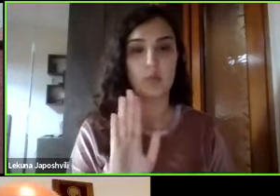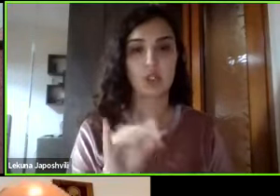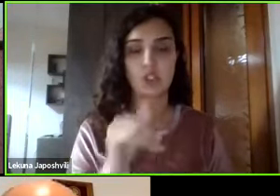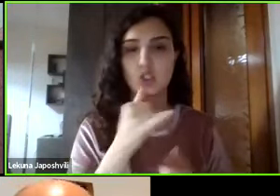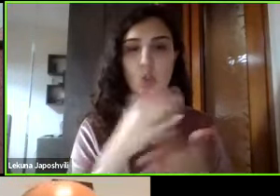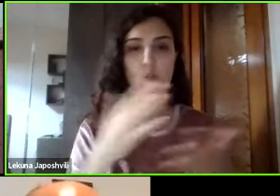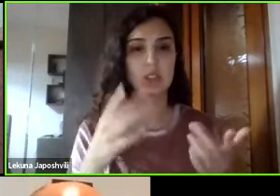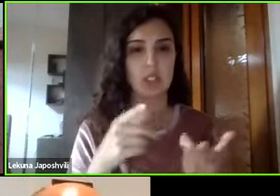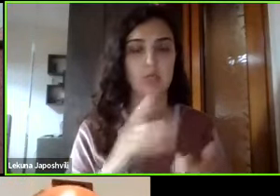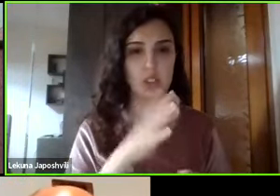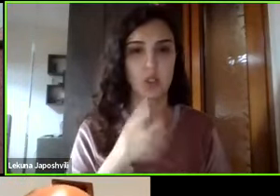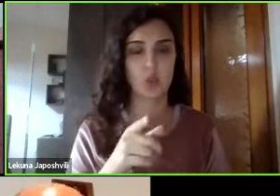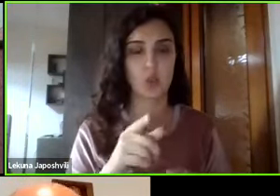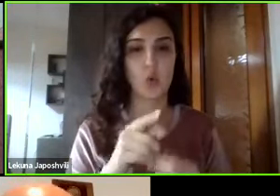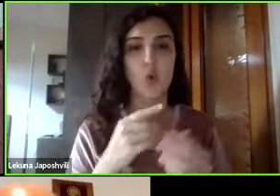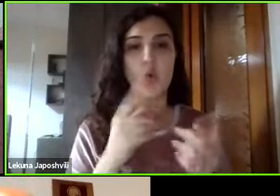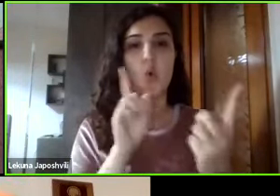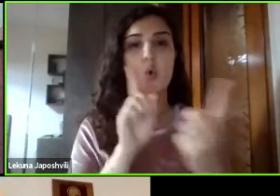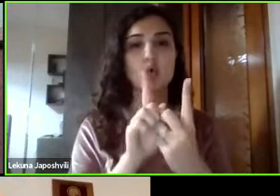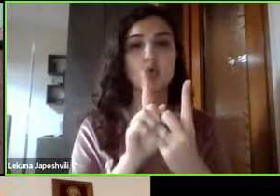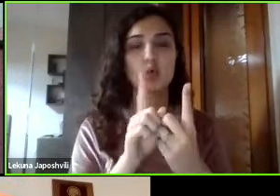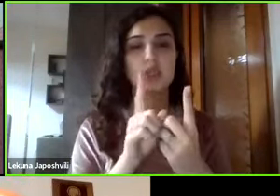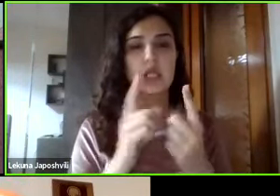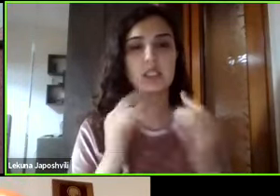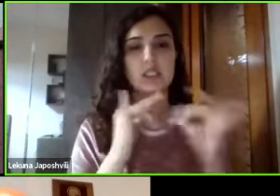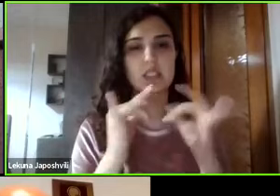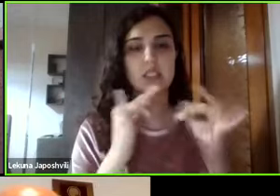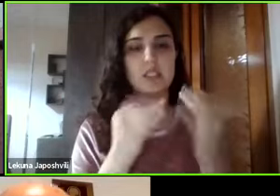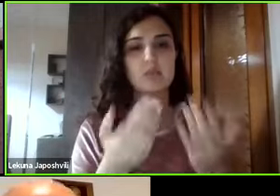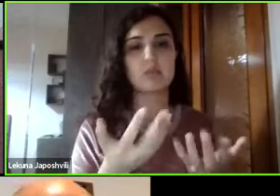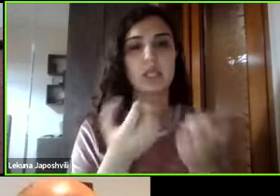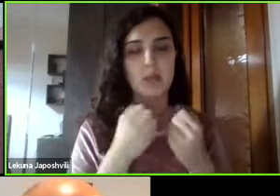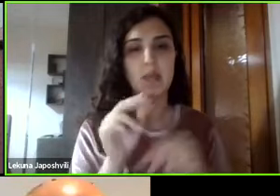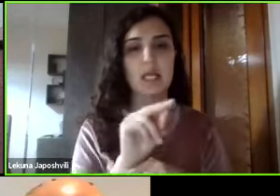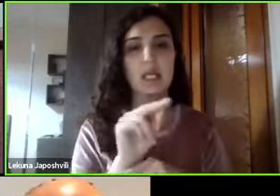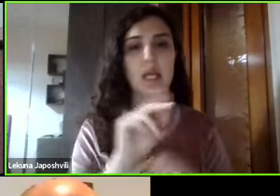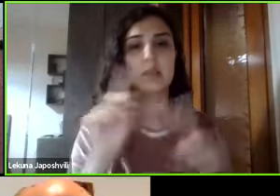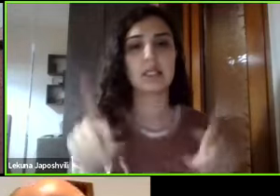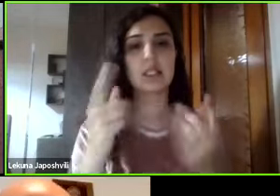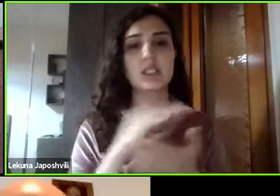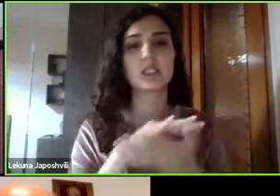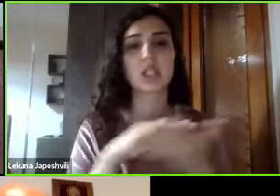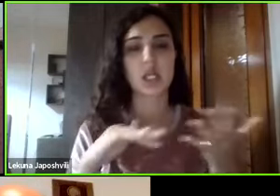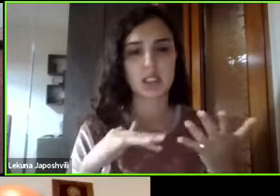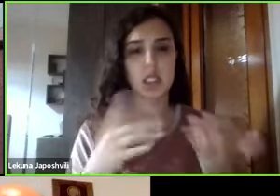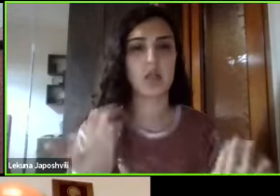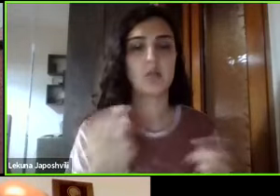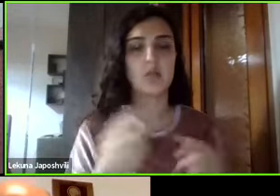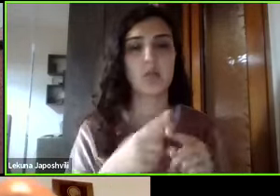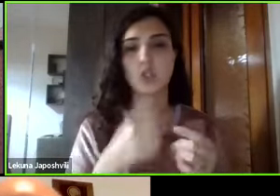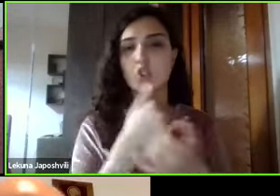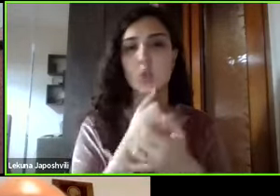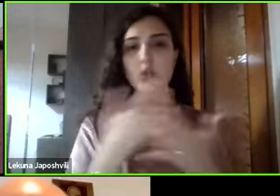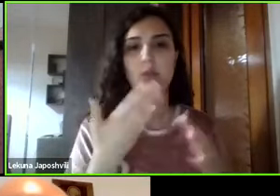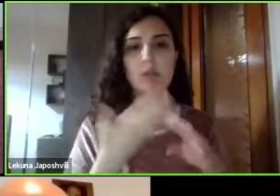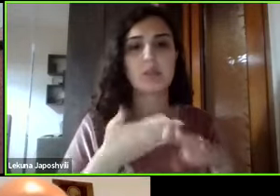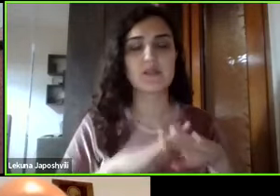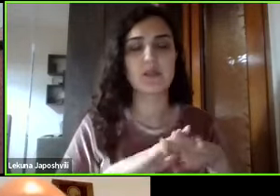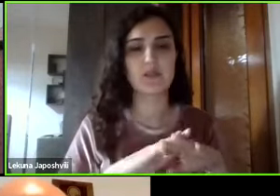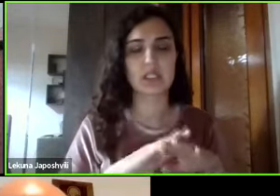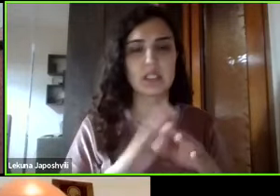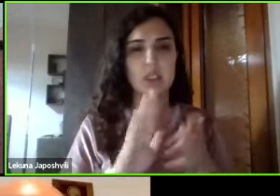შეუძლებელი გახდა კონსულტაციის მიღება, შეუძლებელი გახდა რეაბილიტაციის გაგრძელება, შეუძლებელი გახდა მწვავე სიტუაციის მართვა,